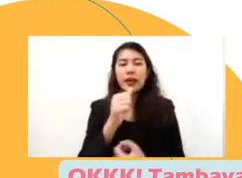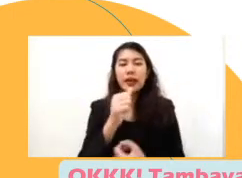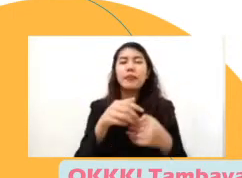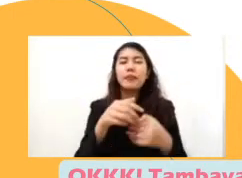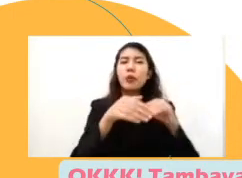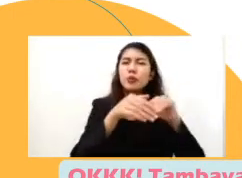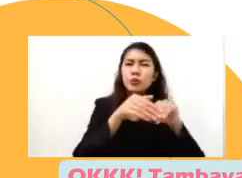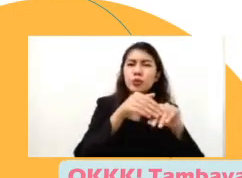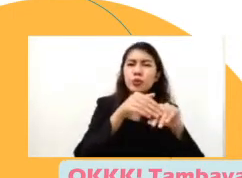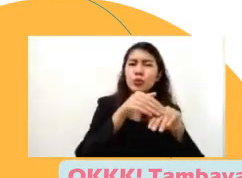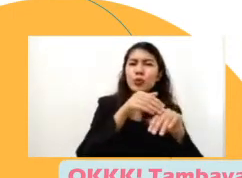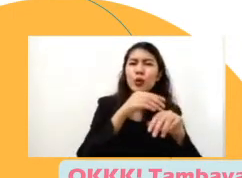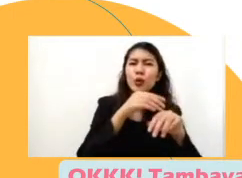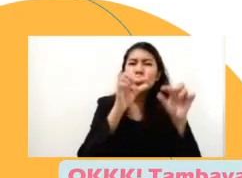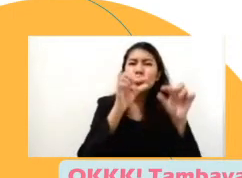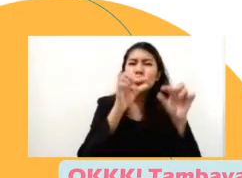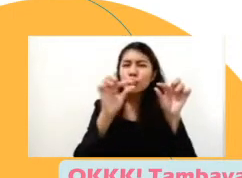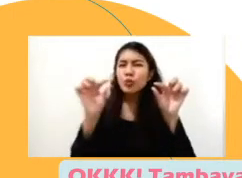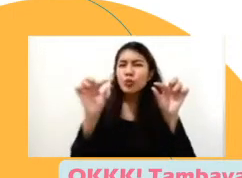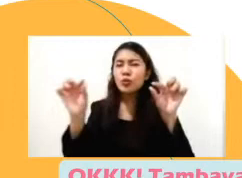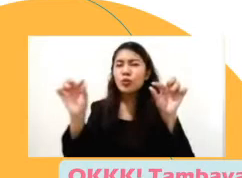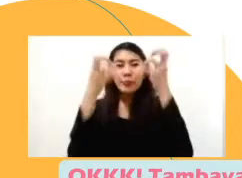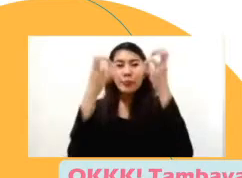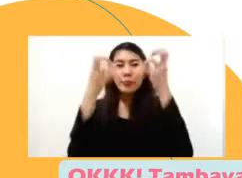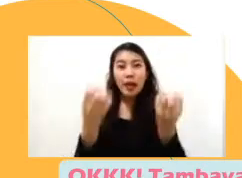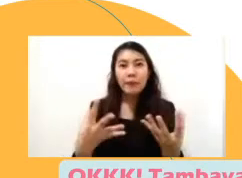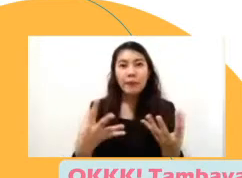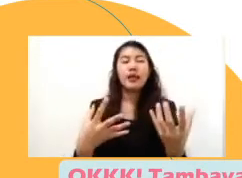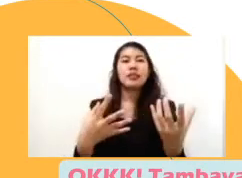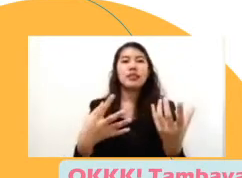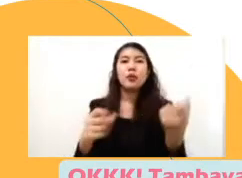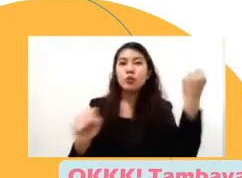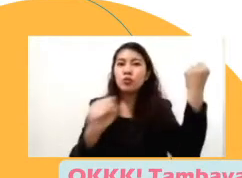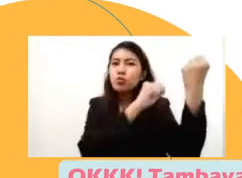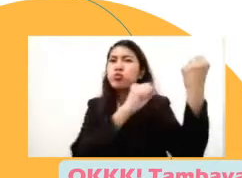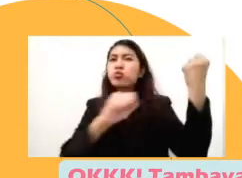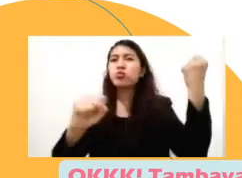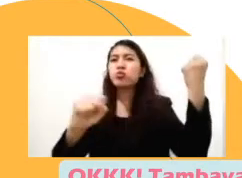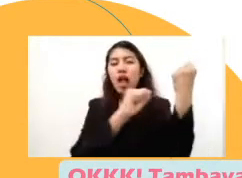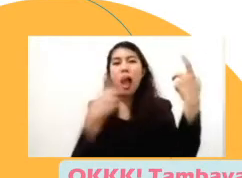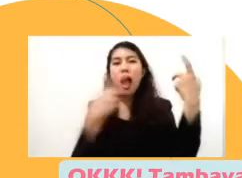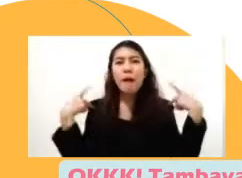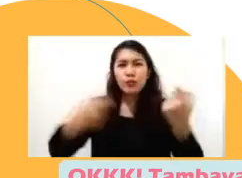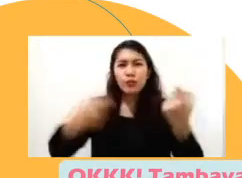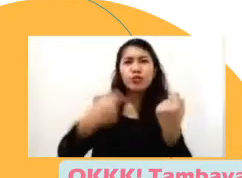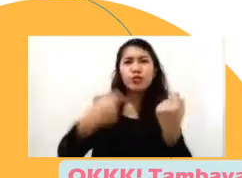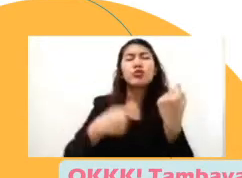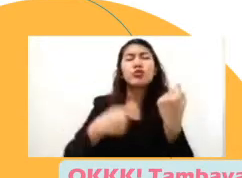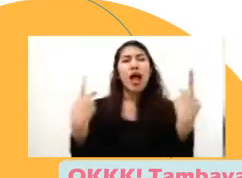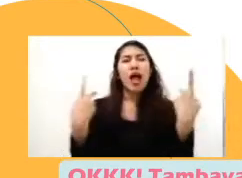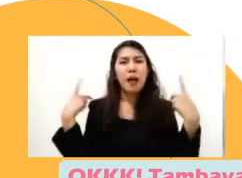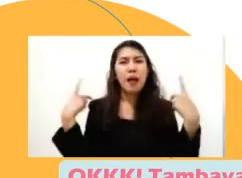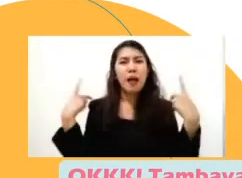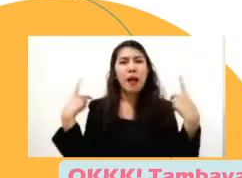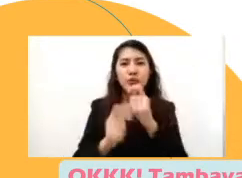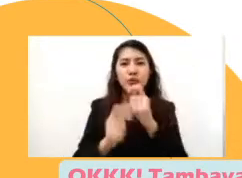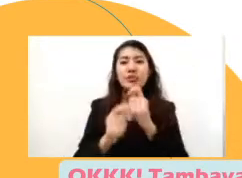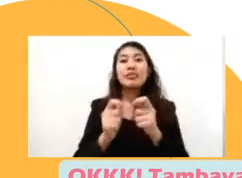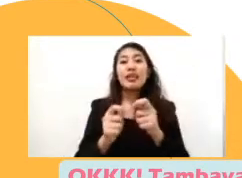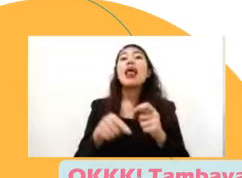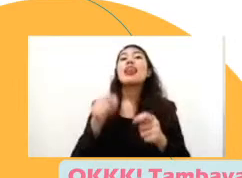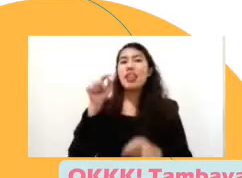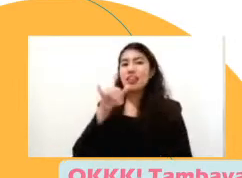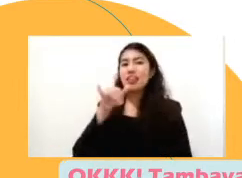ang daming instrumento, sabay-sabay. Doon pa lang, may pakiramdam na at wala pang text yon.